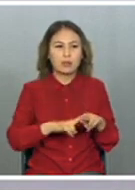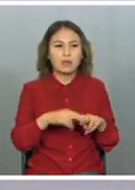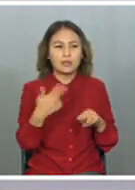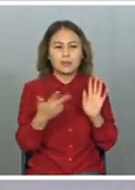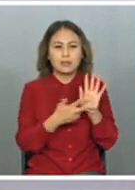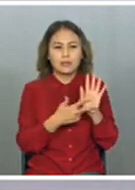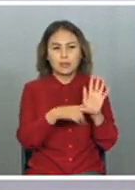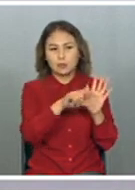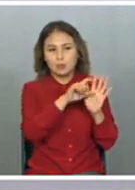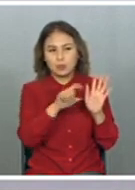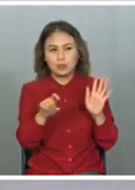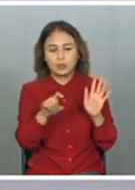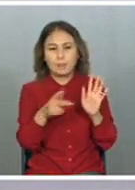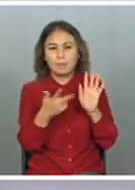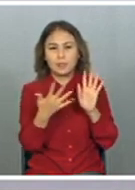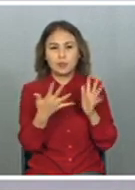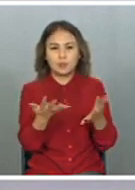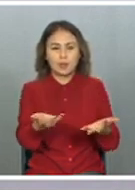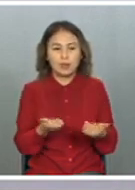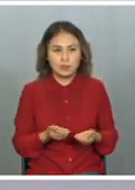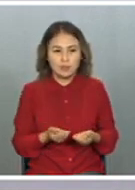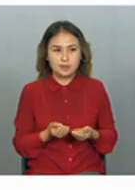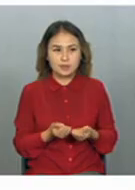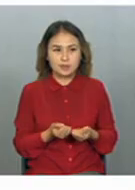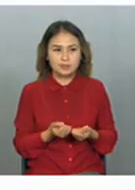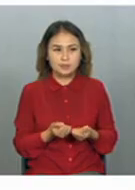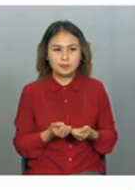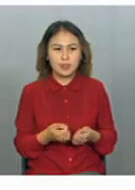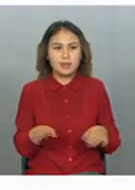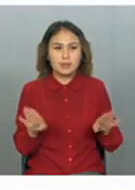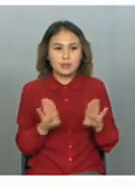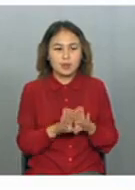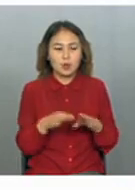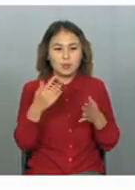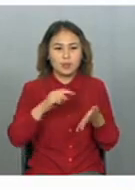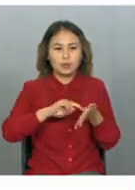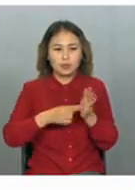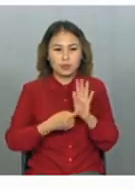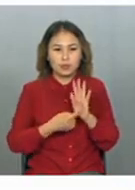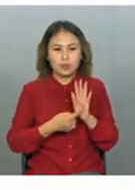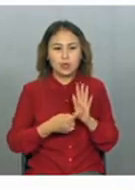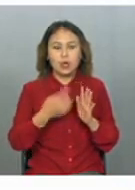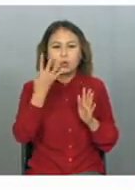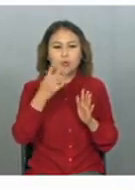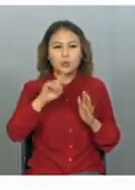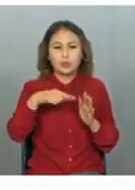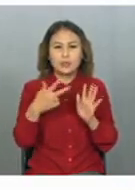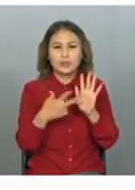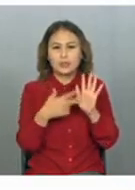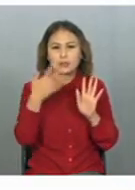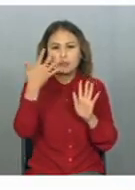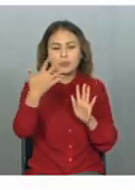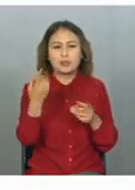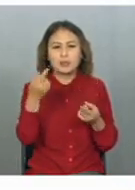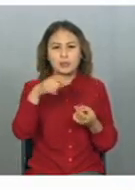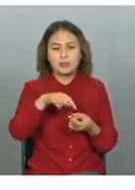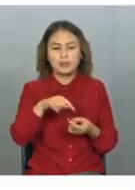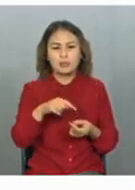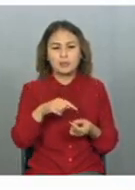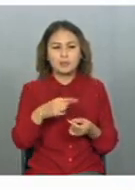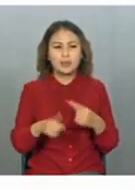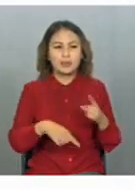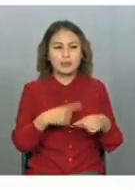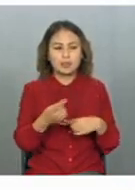8 бөліктің 5'ін аламыз. Демек, мына нүкте бізде 4 бүтін 8'ден 5'ке сәйкес келеді.